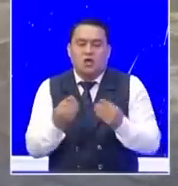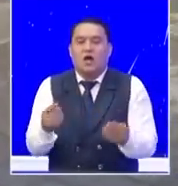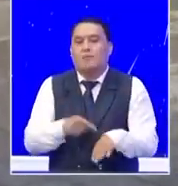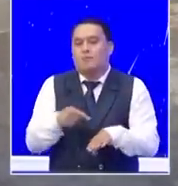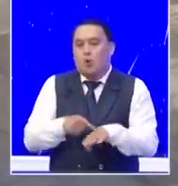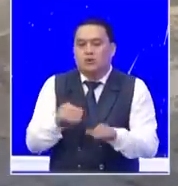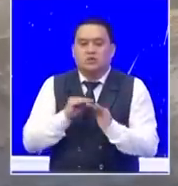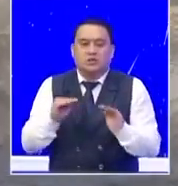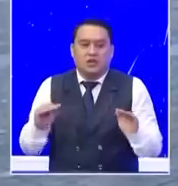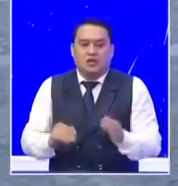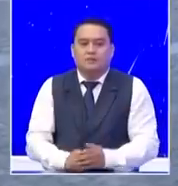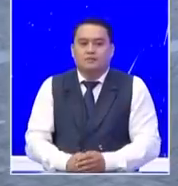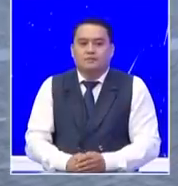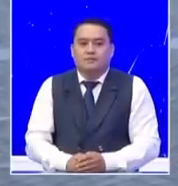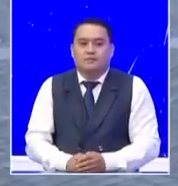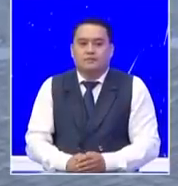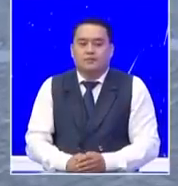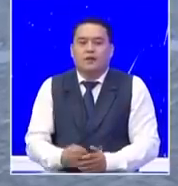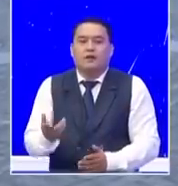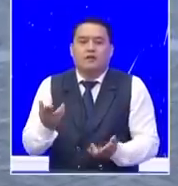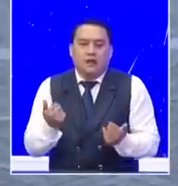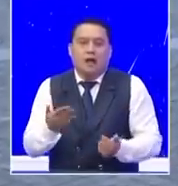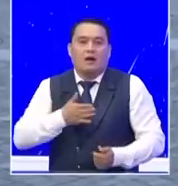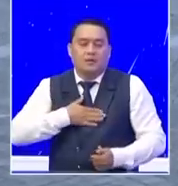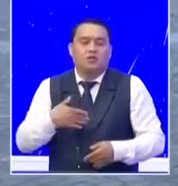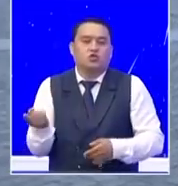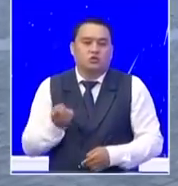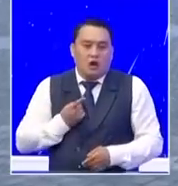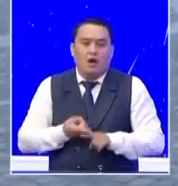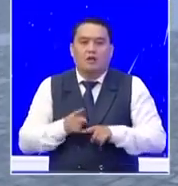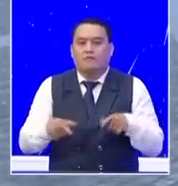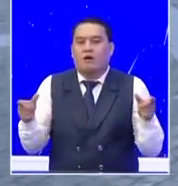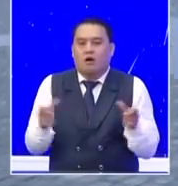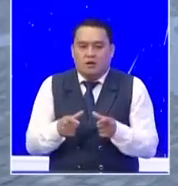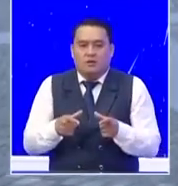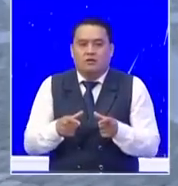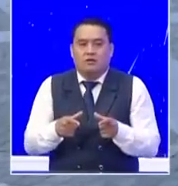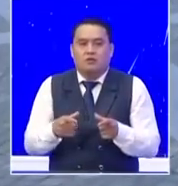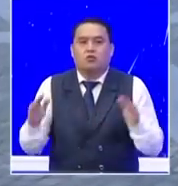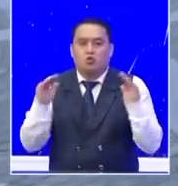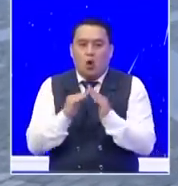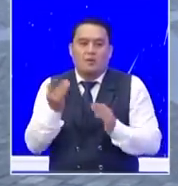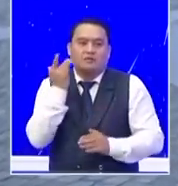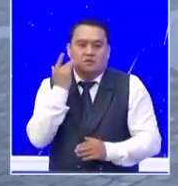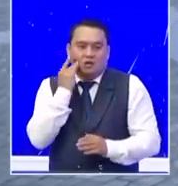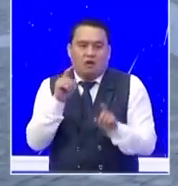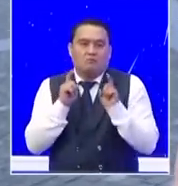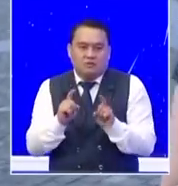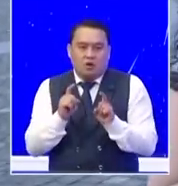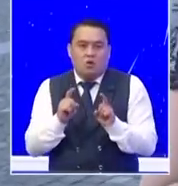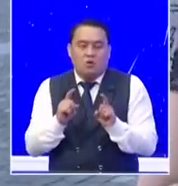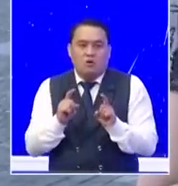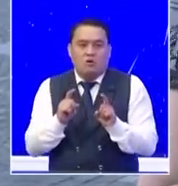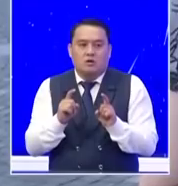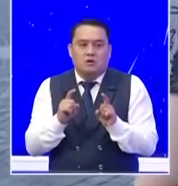особенно у детей. Мы ждали этого как праздник. После этого карантина дома постоянно сидим. Сейчас